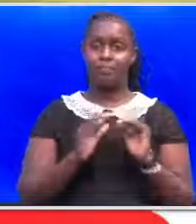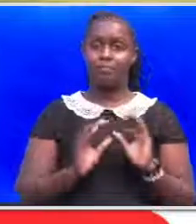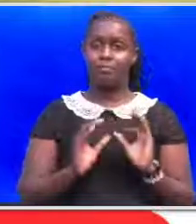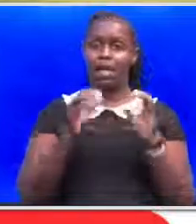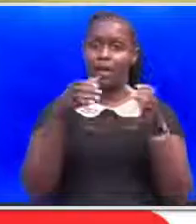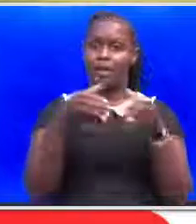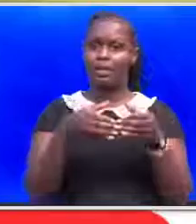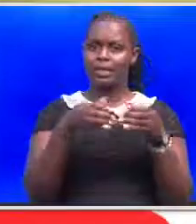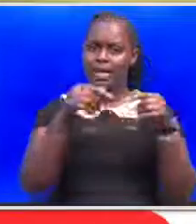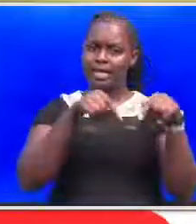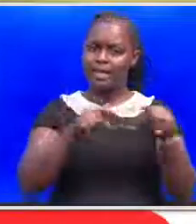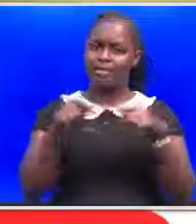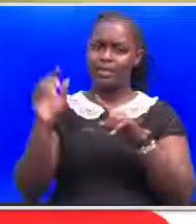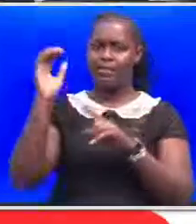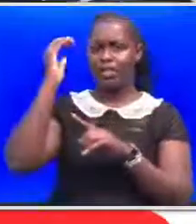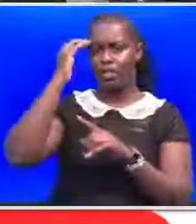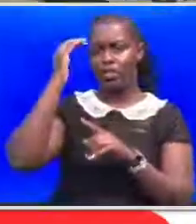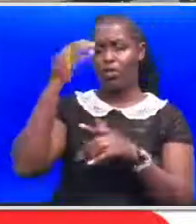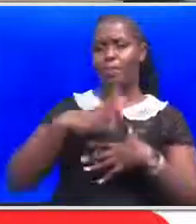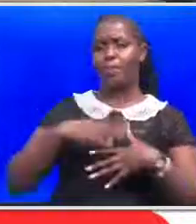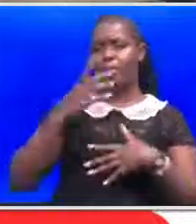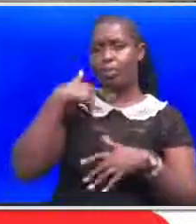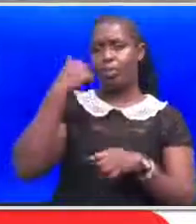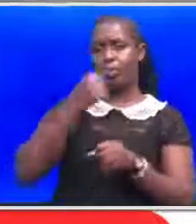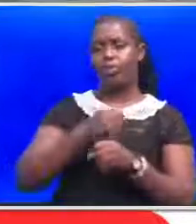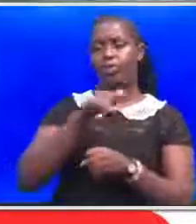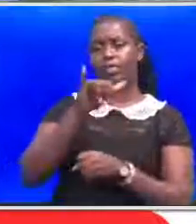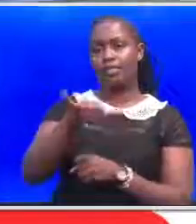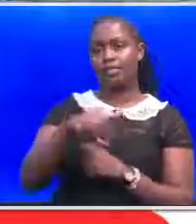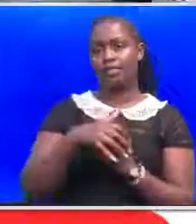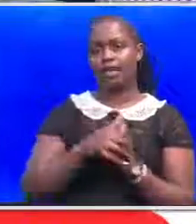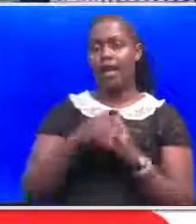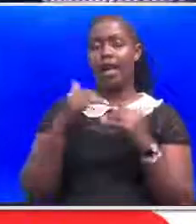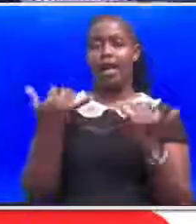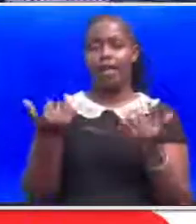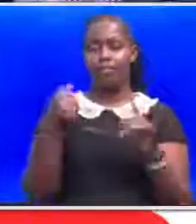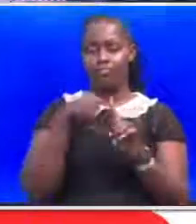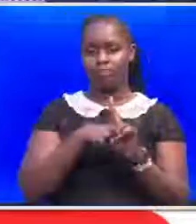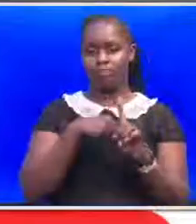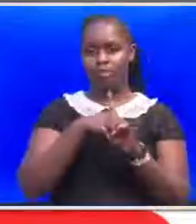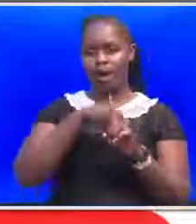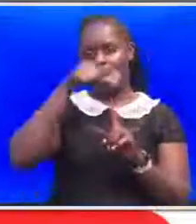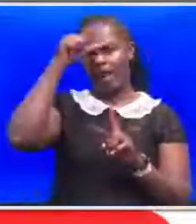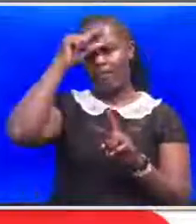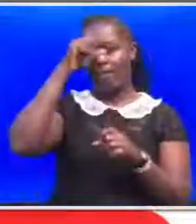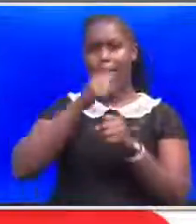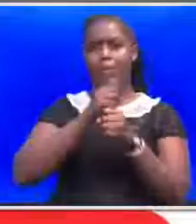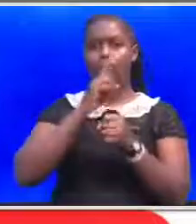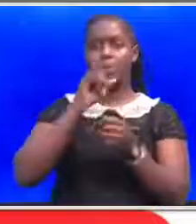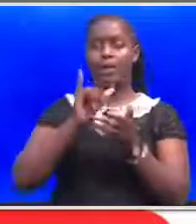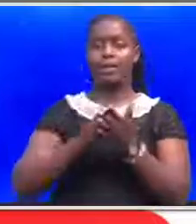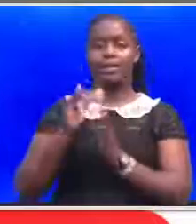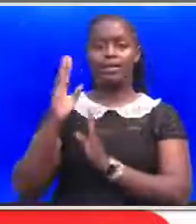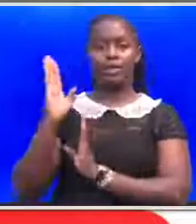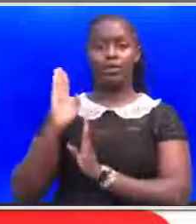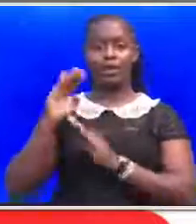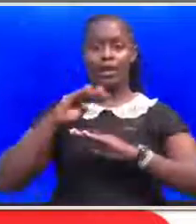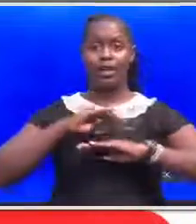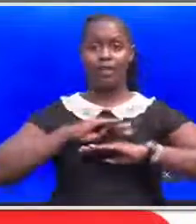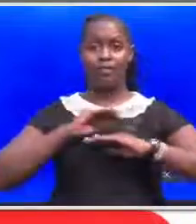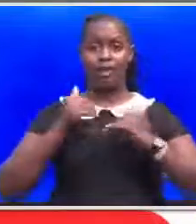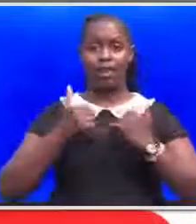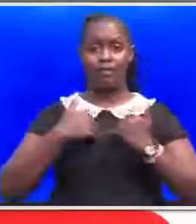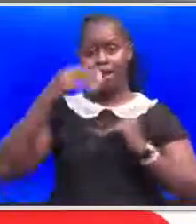they know the people behind this. Wito sasa umetolewa kwa serikali kuleta hali ya usalama na utulivu katika kaunti ya Lamu